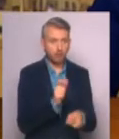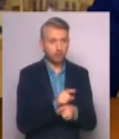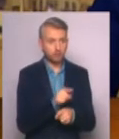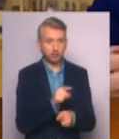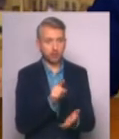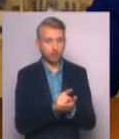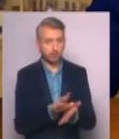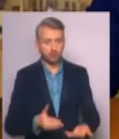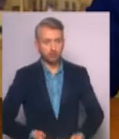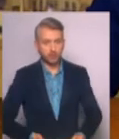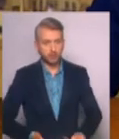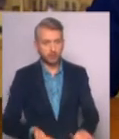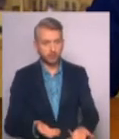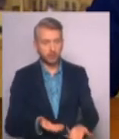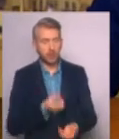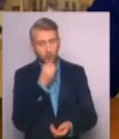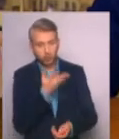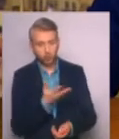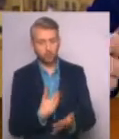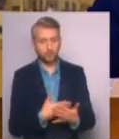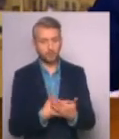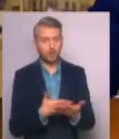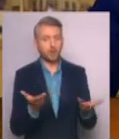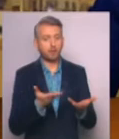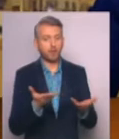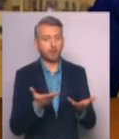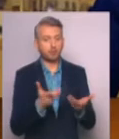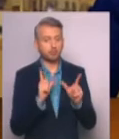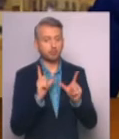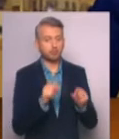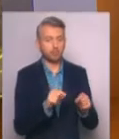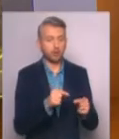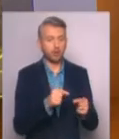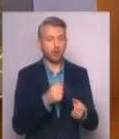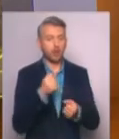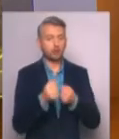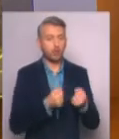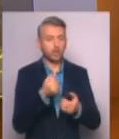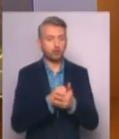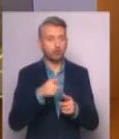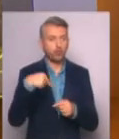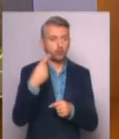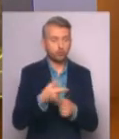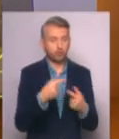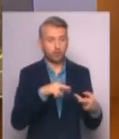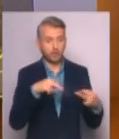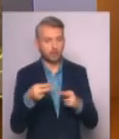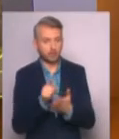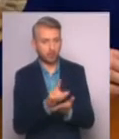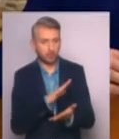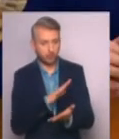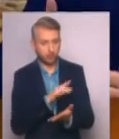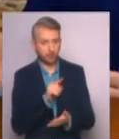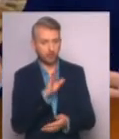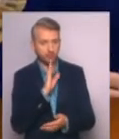жити. Ну, добре, от вона в якомусь напрямку рухається, доїжджає до наступного, де в неї пересадка має бути в цій